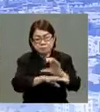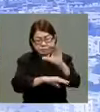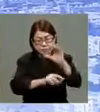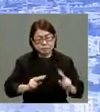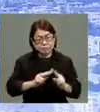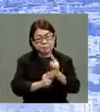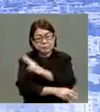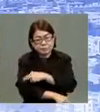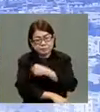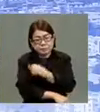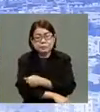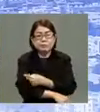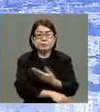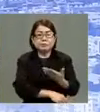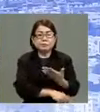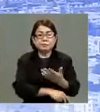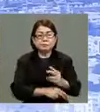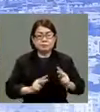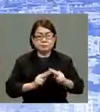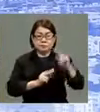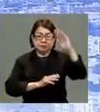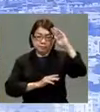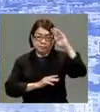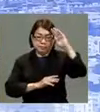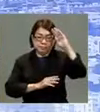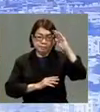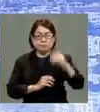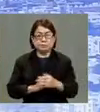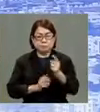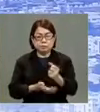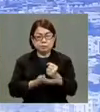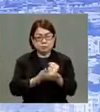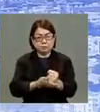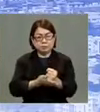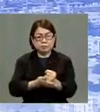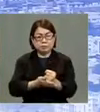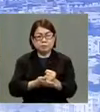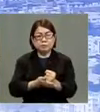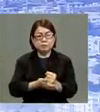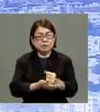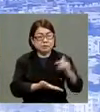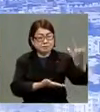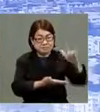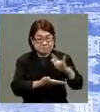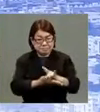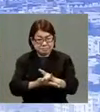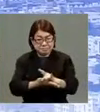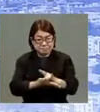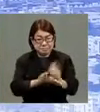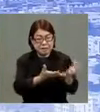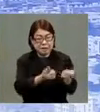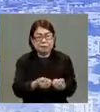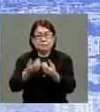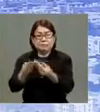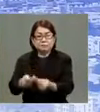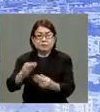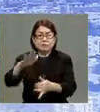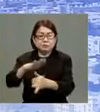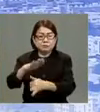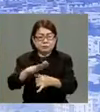แล้วก็กระทรวงทางกระทรวงกลาโหม3ส่วนนี้มาดูแลในพื้นที่ของคนไทยเพราะฉะนั้นตอนนี้1น